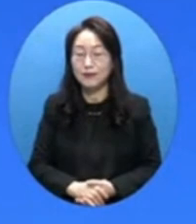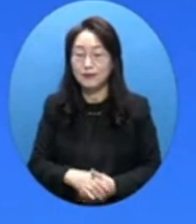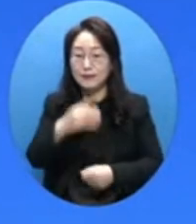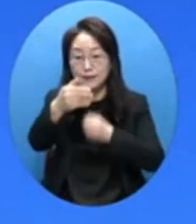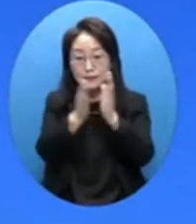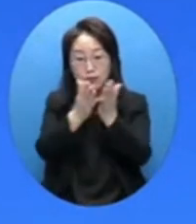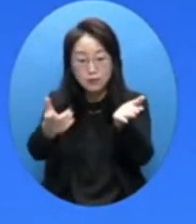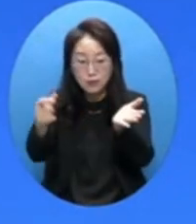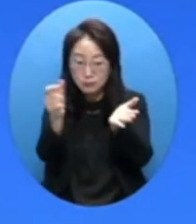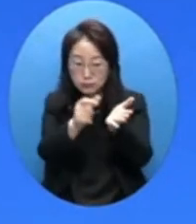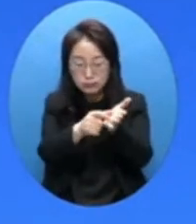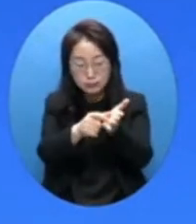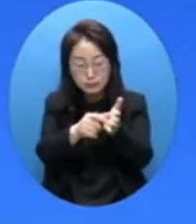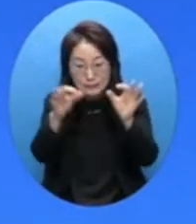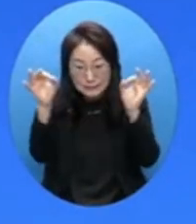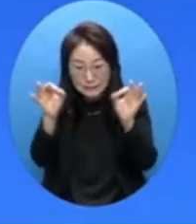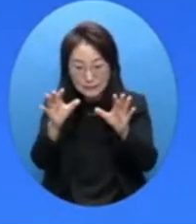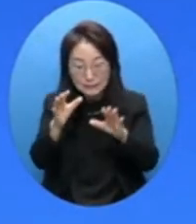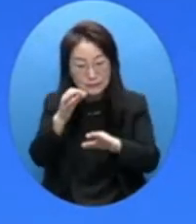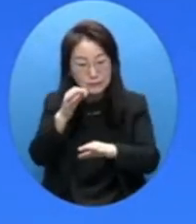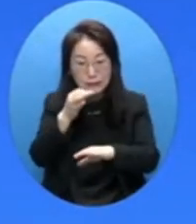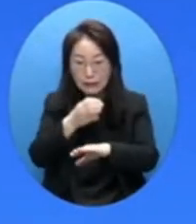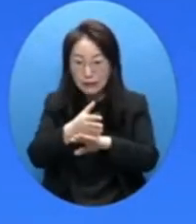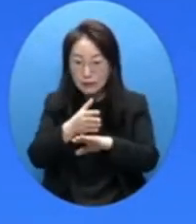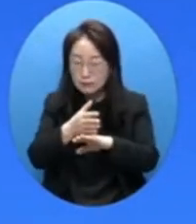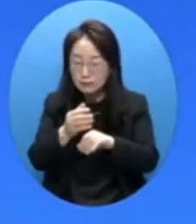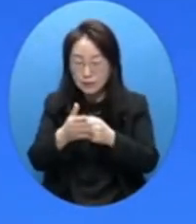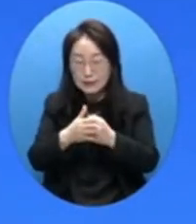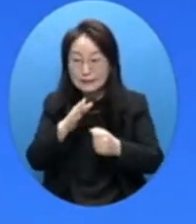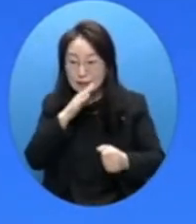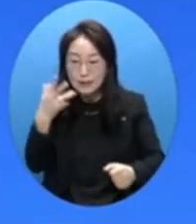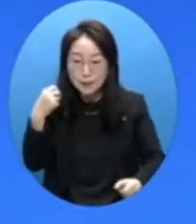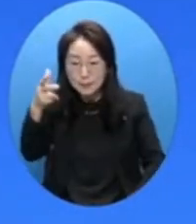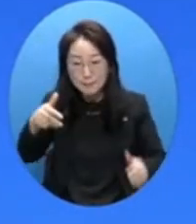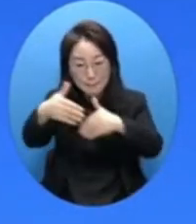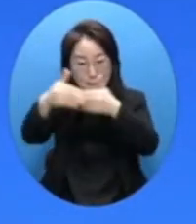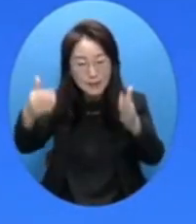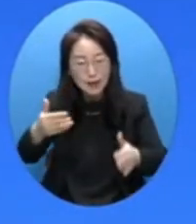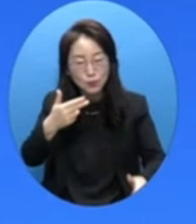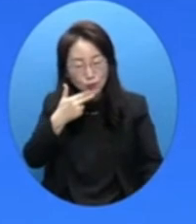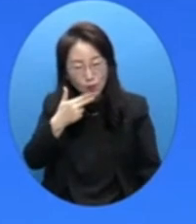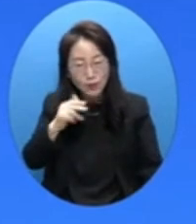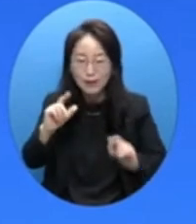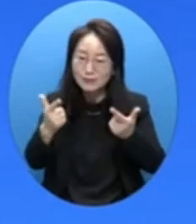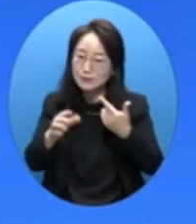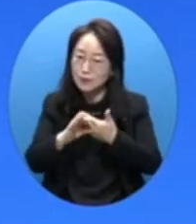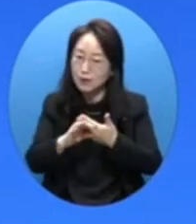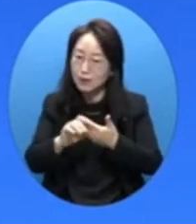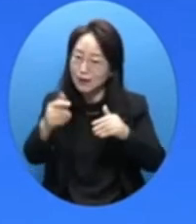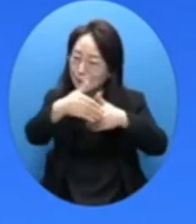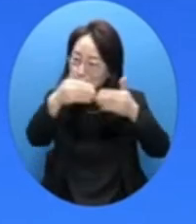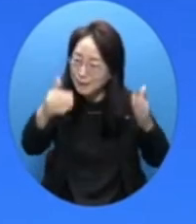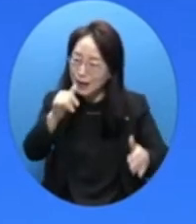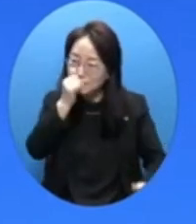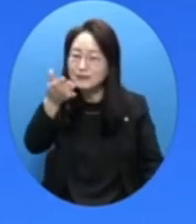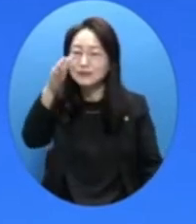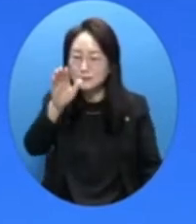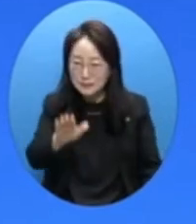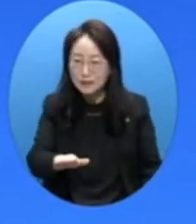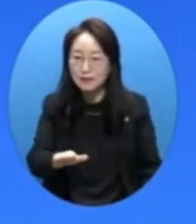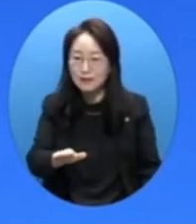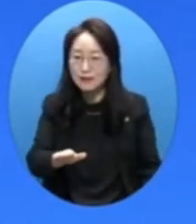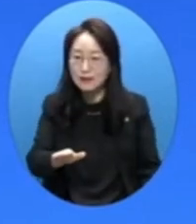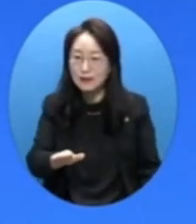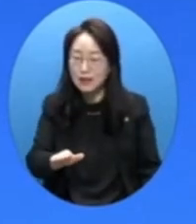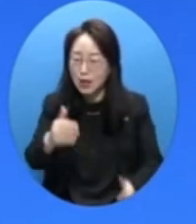성경에 그렇게만 기록되어 있기 때문에 진짜 영혼의 방이 없어서 그들이 못 들어갔는지 아니면 방이 있음에도 불구하고